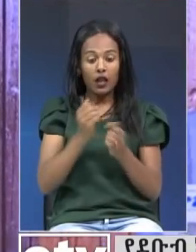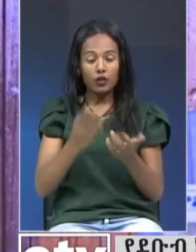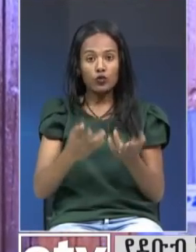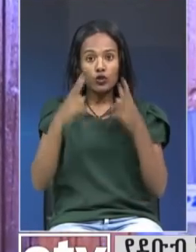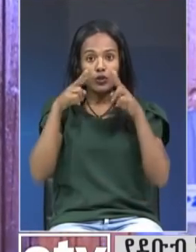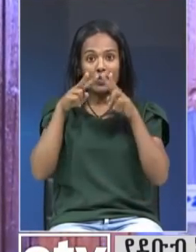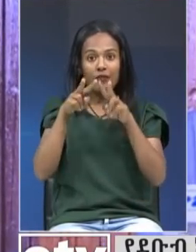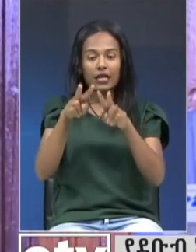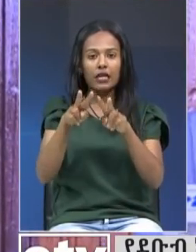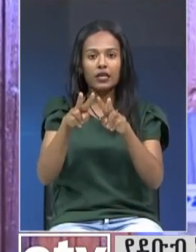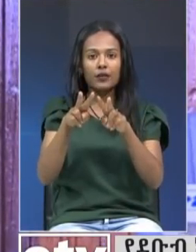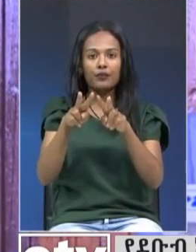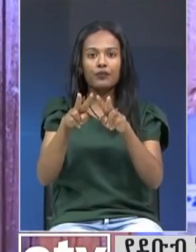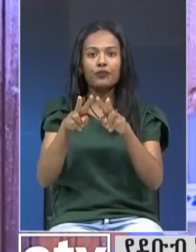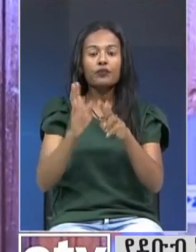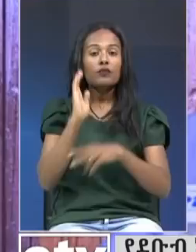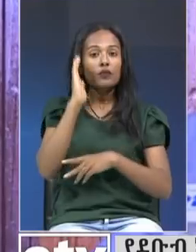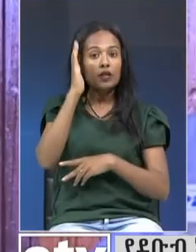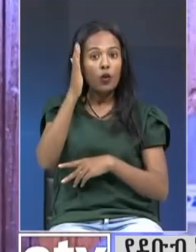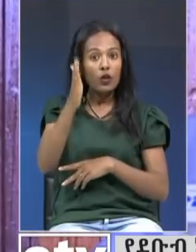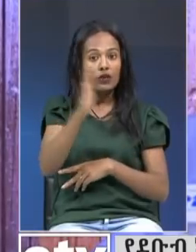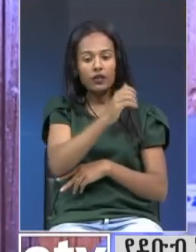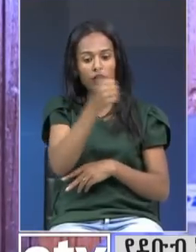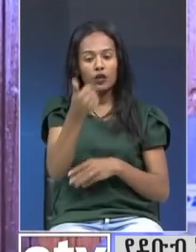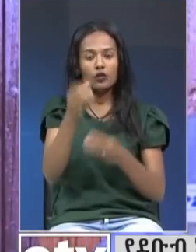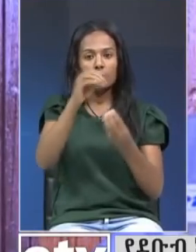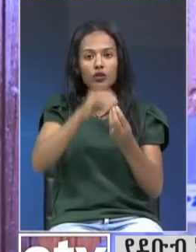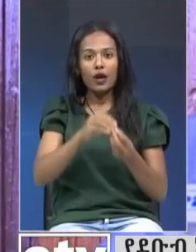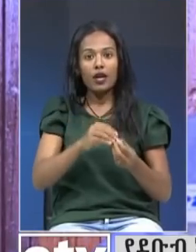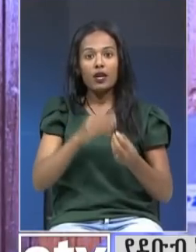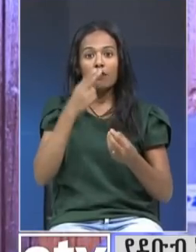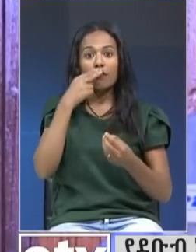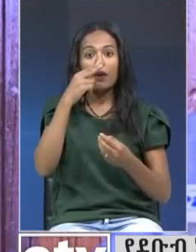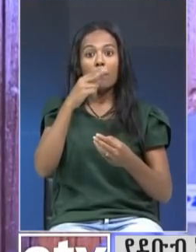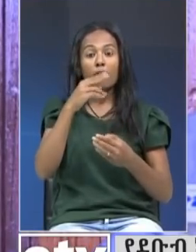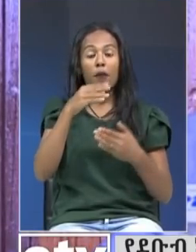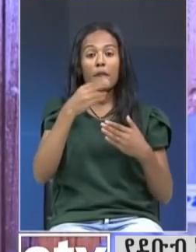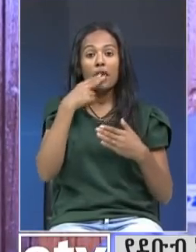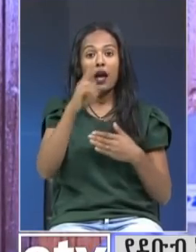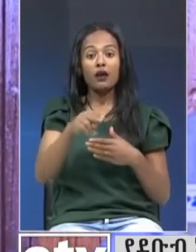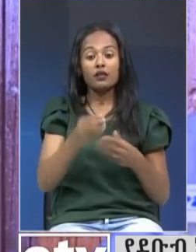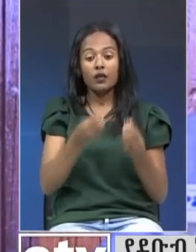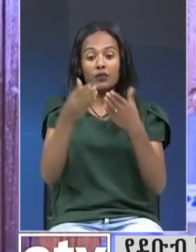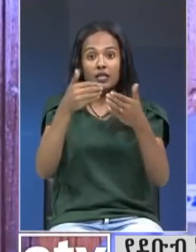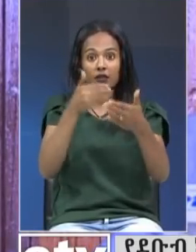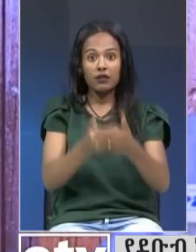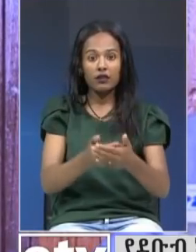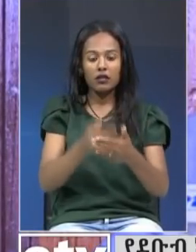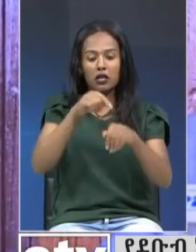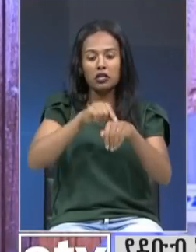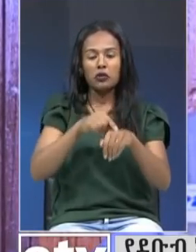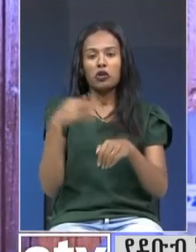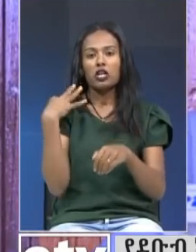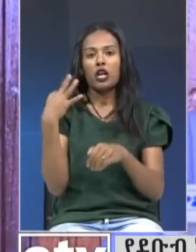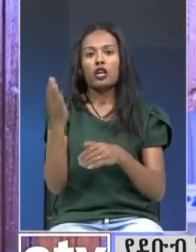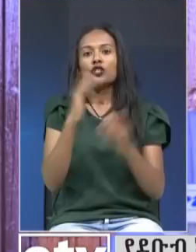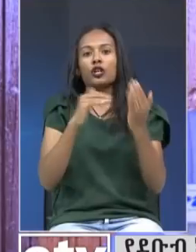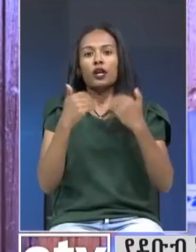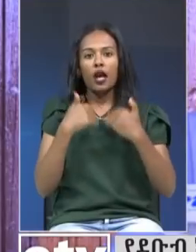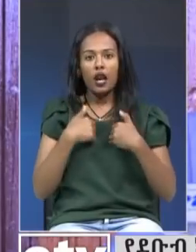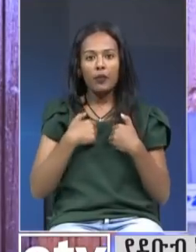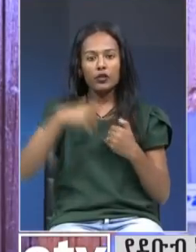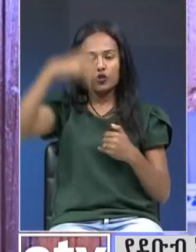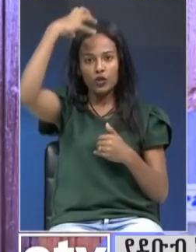በተመለከተ ወደፊት ሌሎች ተጨማሪ መመሪያስ ከመስጠት ለጊዜው የጤና ችግር ያለባቸው